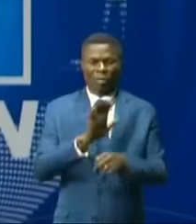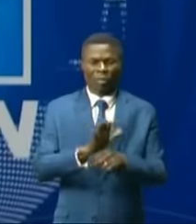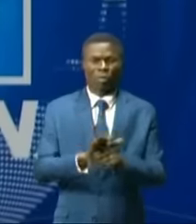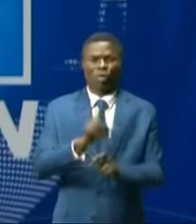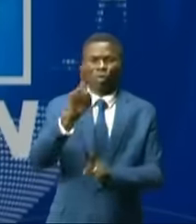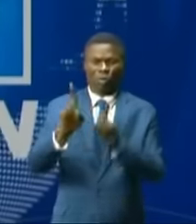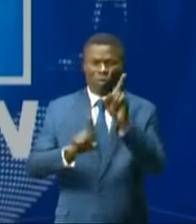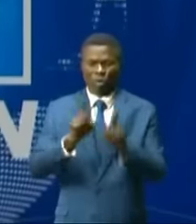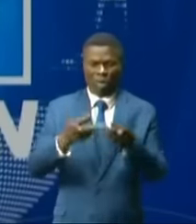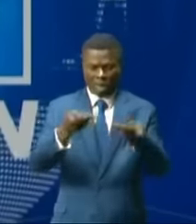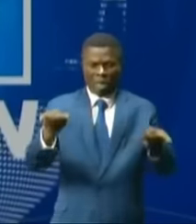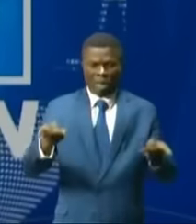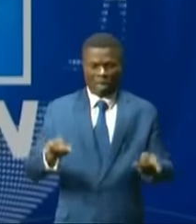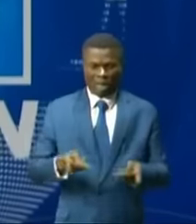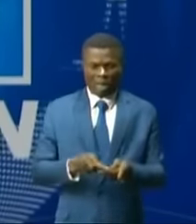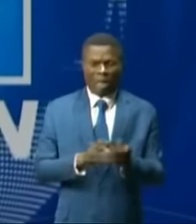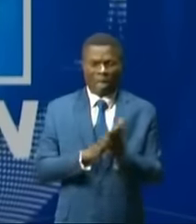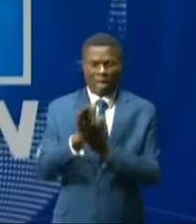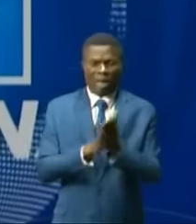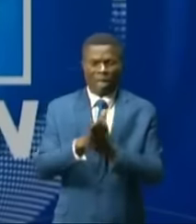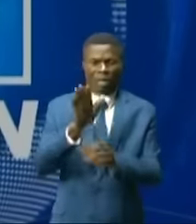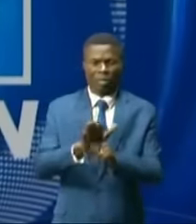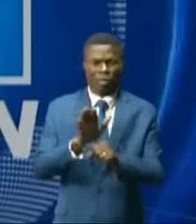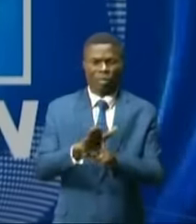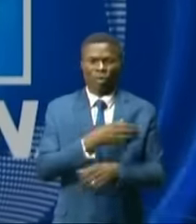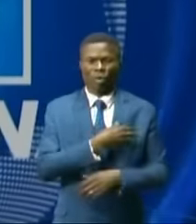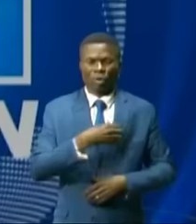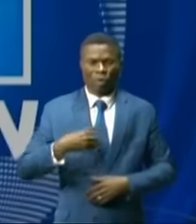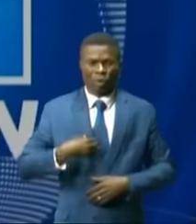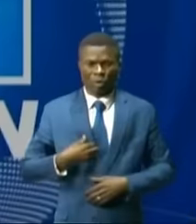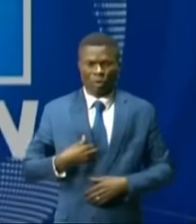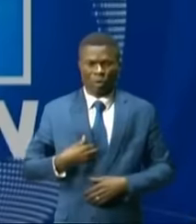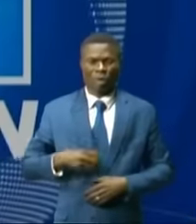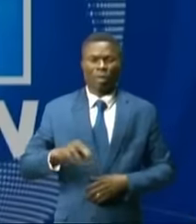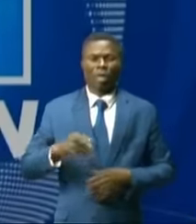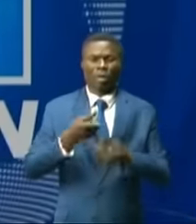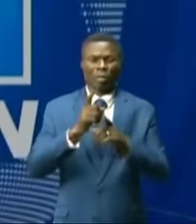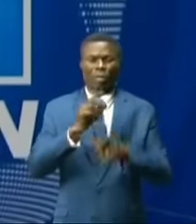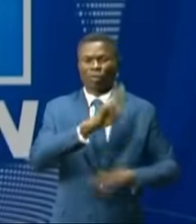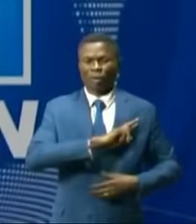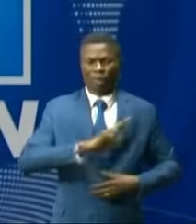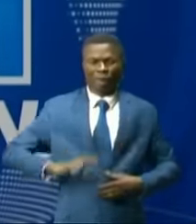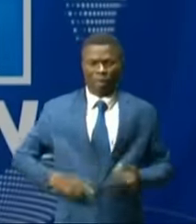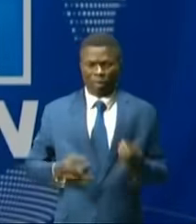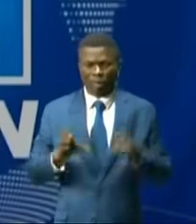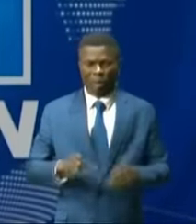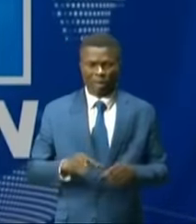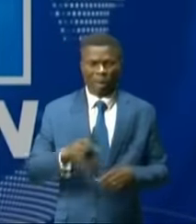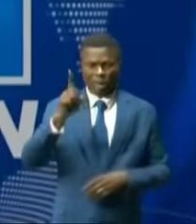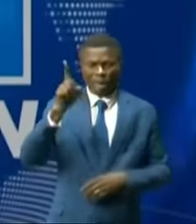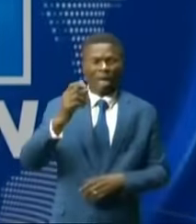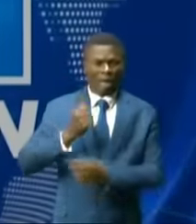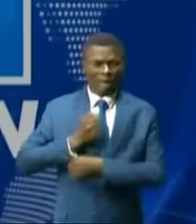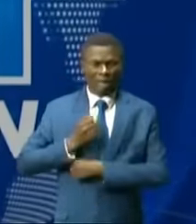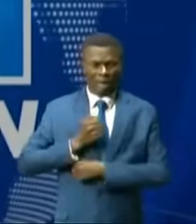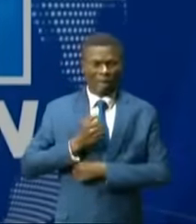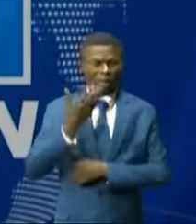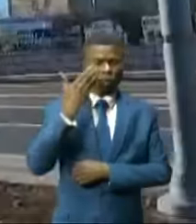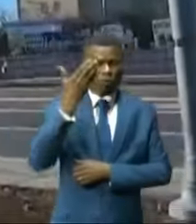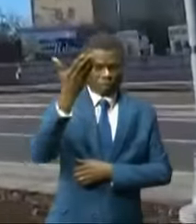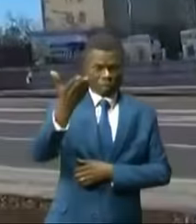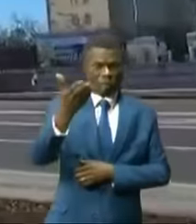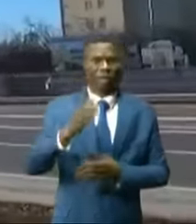fleurs. Cet espace a attiré l'attention des femmes venues de la République démocratique du Congo. Depuis Laval, Mireille Ndekesilou